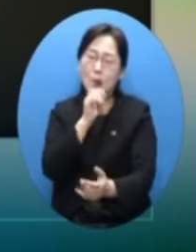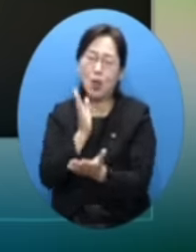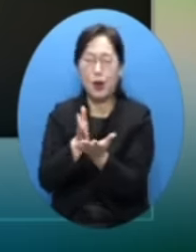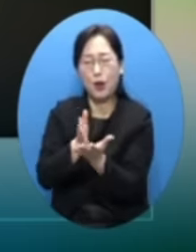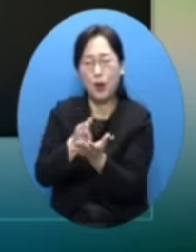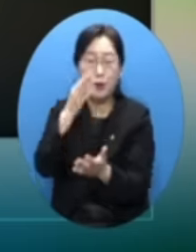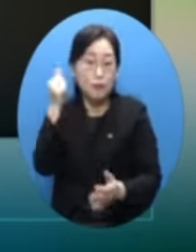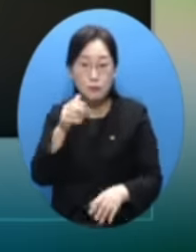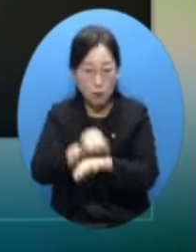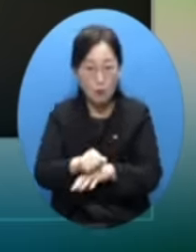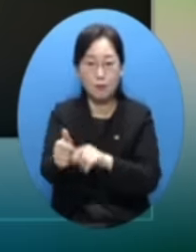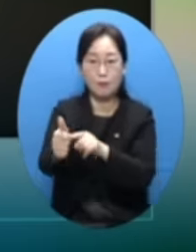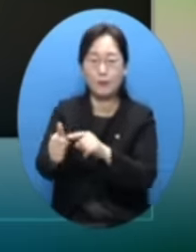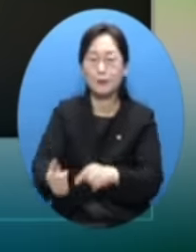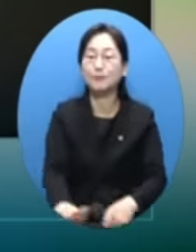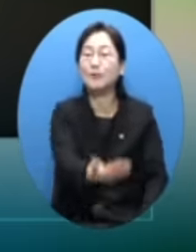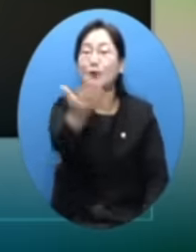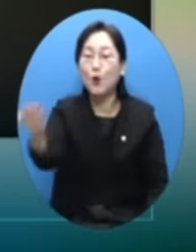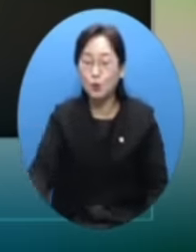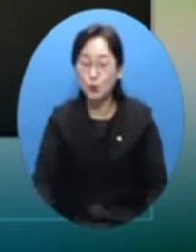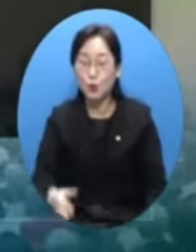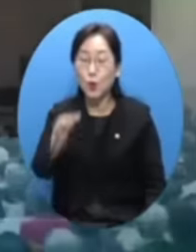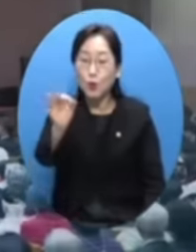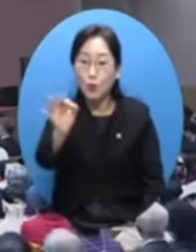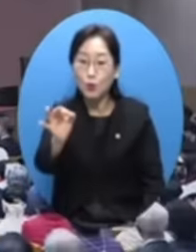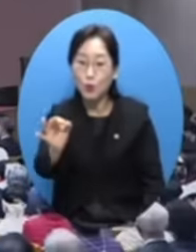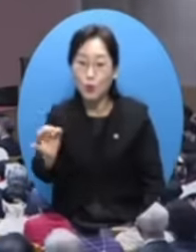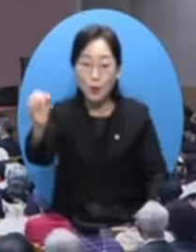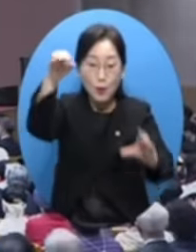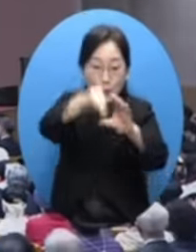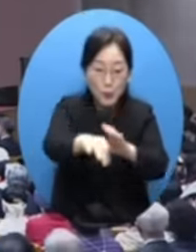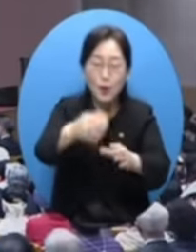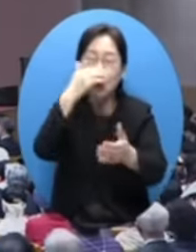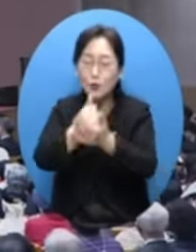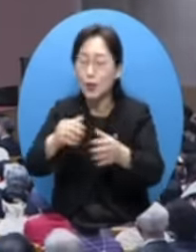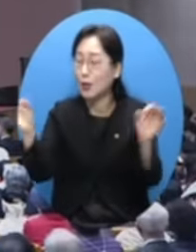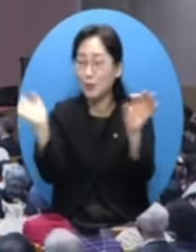여러분, 돈을 내기만 하면 여러분의 죄가 다 사함받습니다.